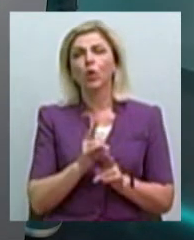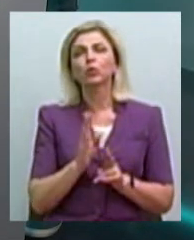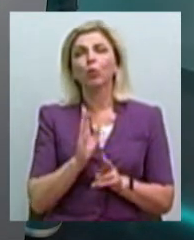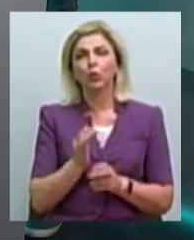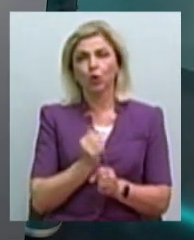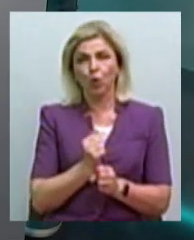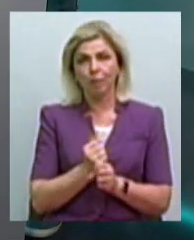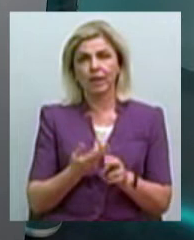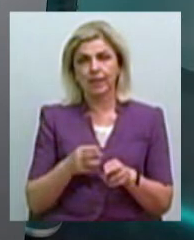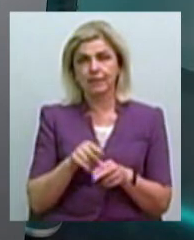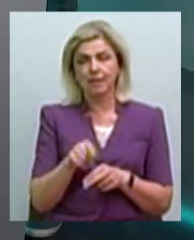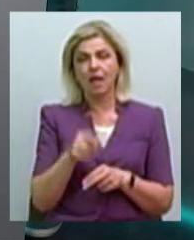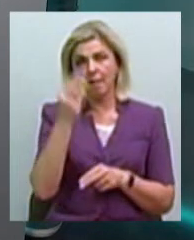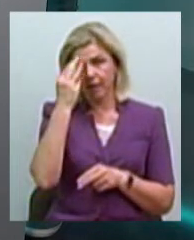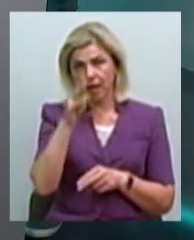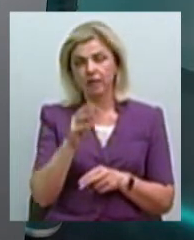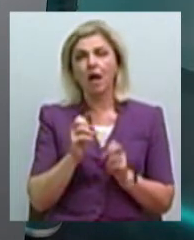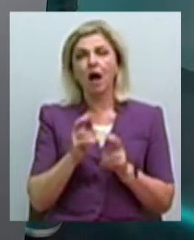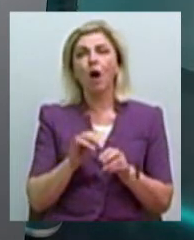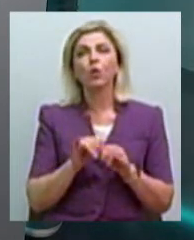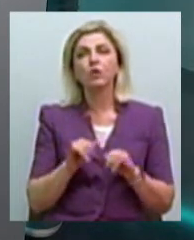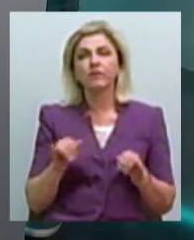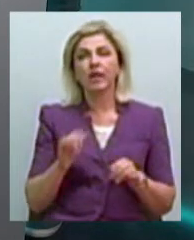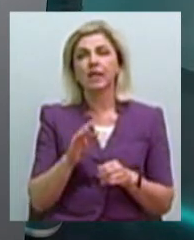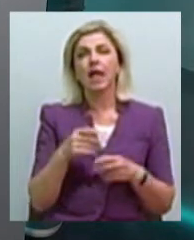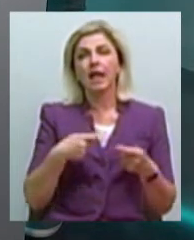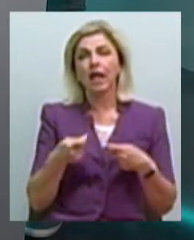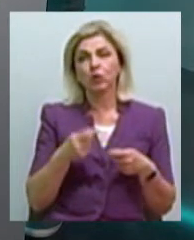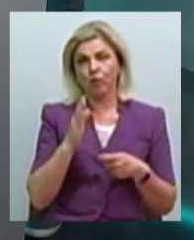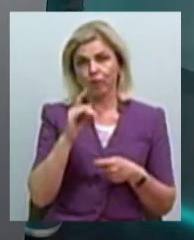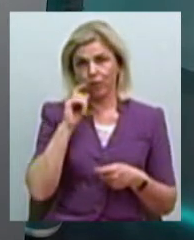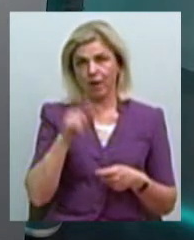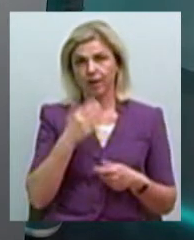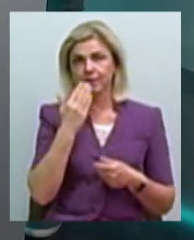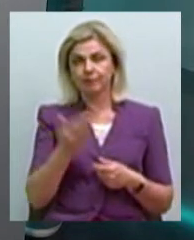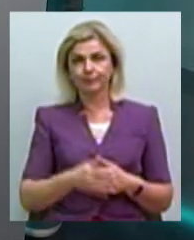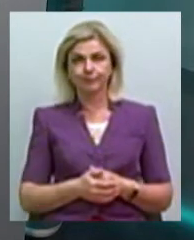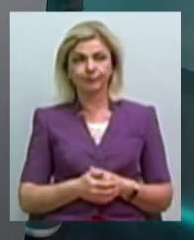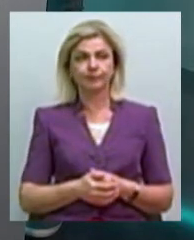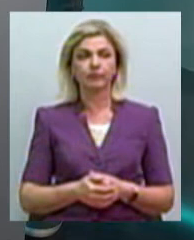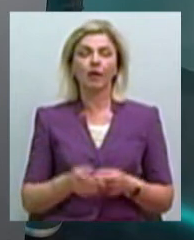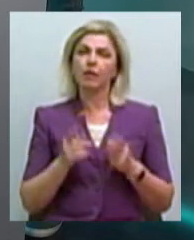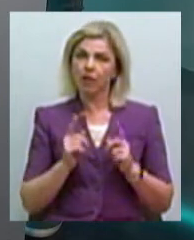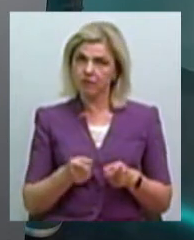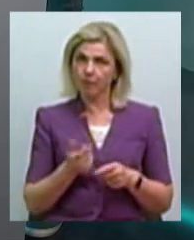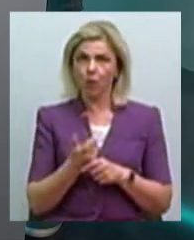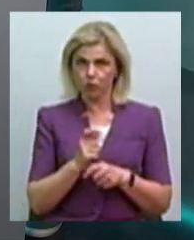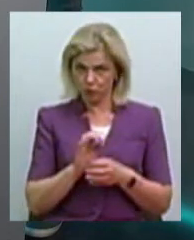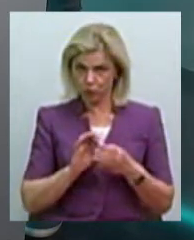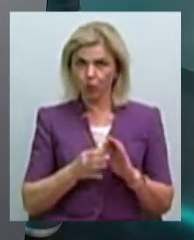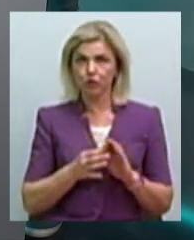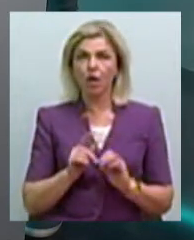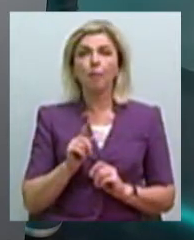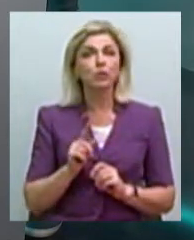цей бренд? І взагалі, наскільки розвинений ринок в Україні саме цієї? Ну, на самом деле, весьма сложно. Почему? Потому